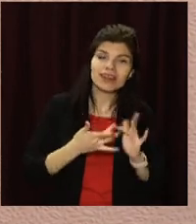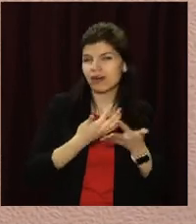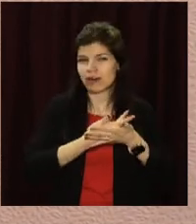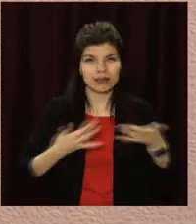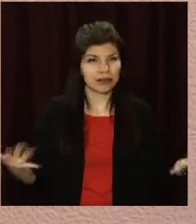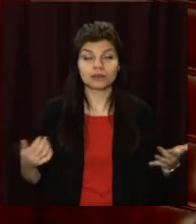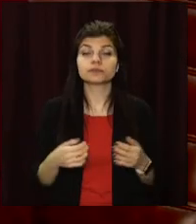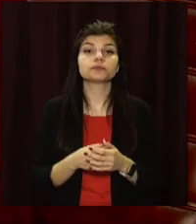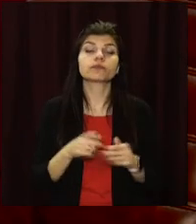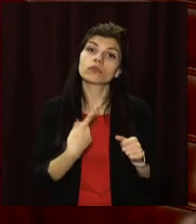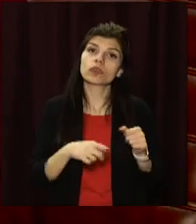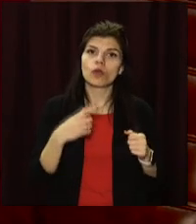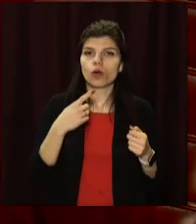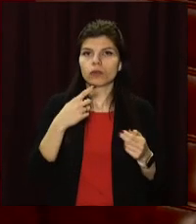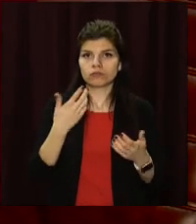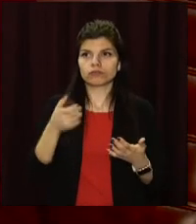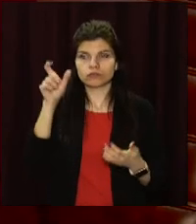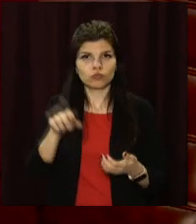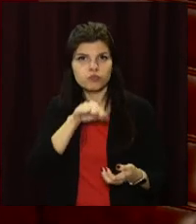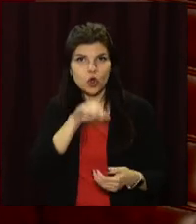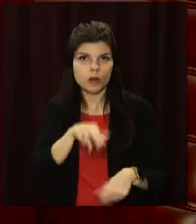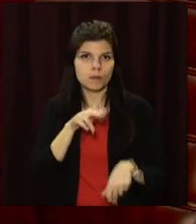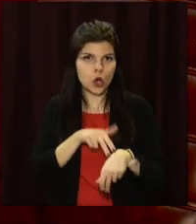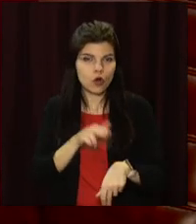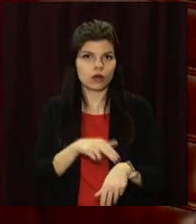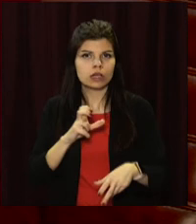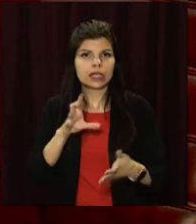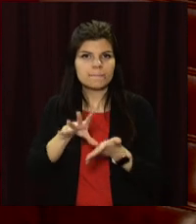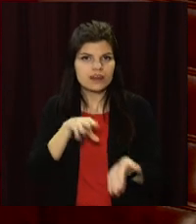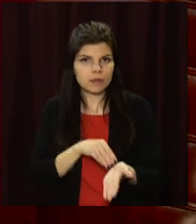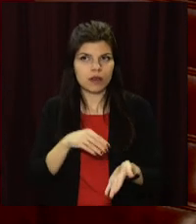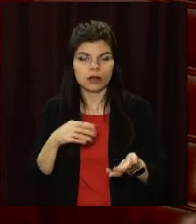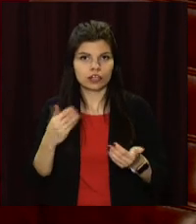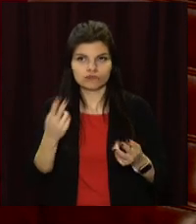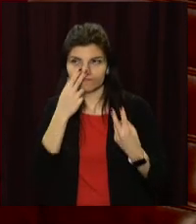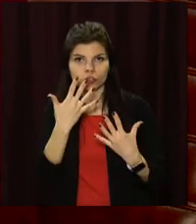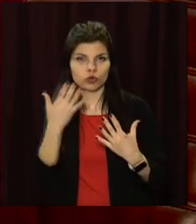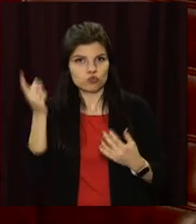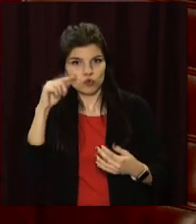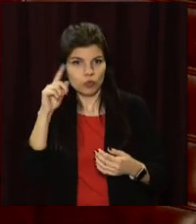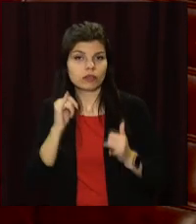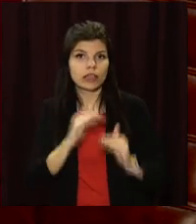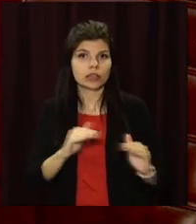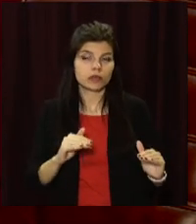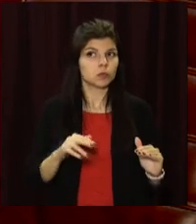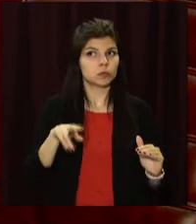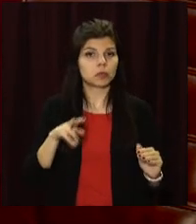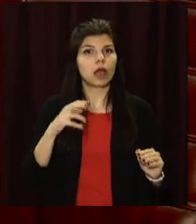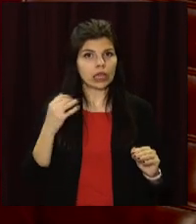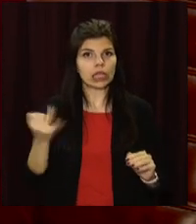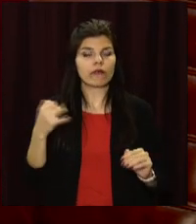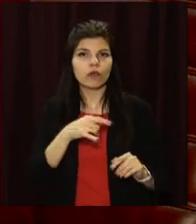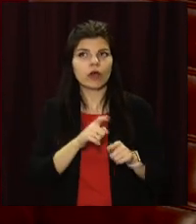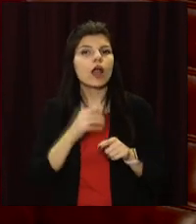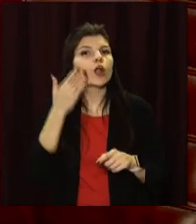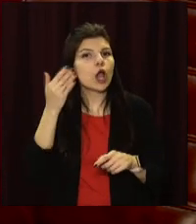інше, коли представник, фахівець поліції з прикладами. Я думаю, це буде для дітей найбільш переконливо,